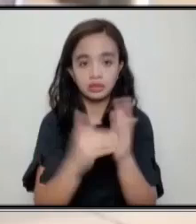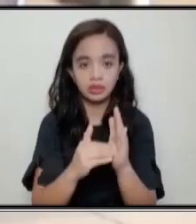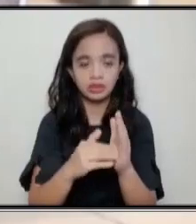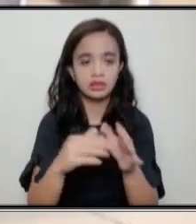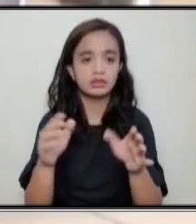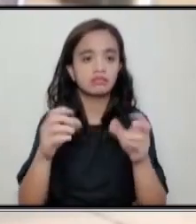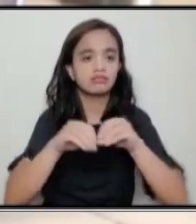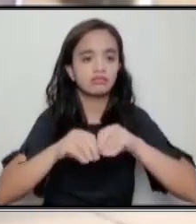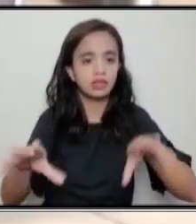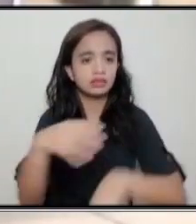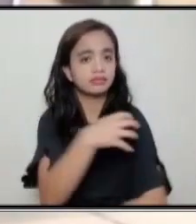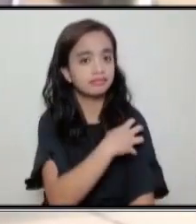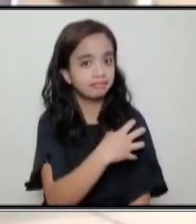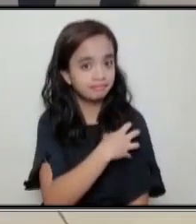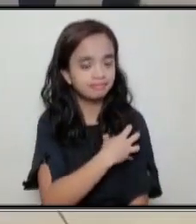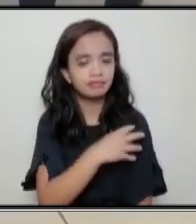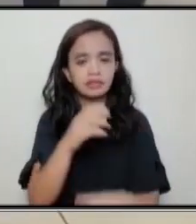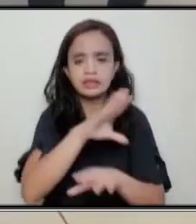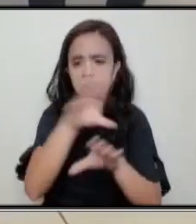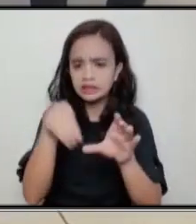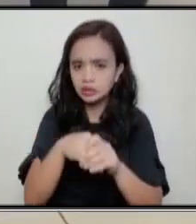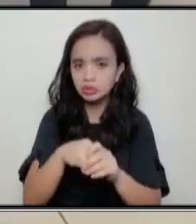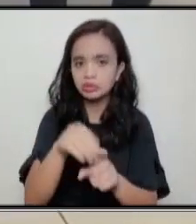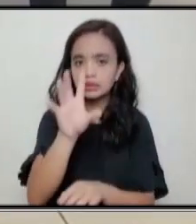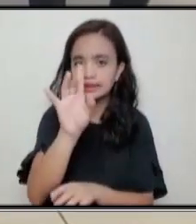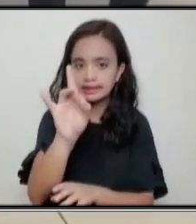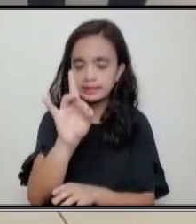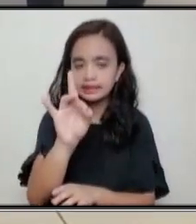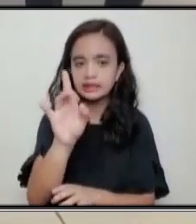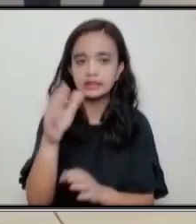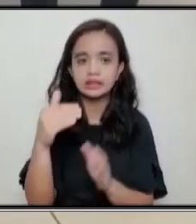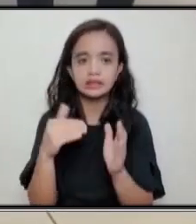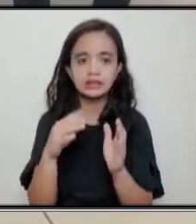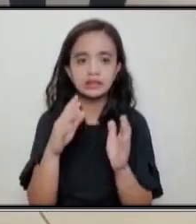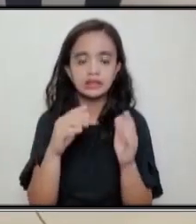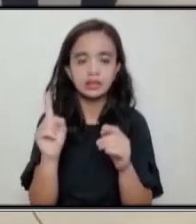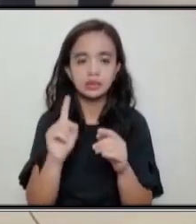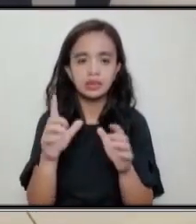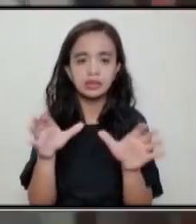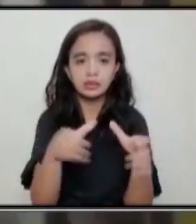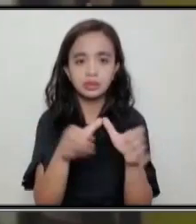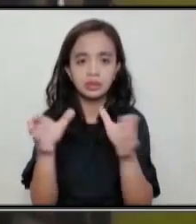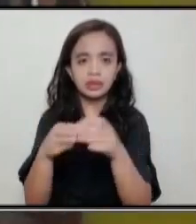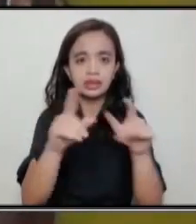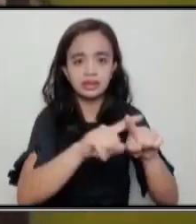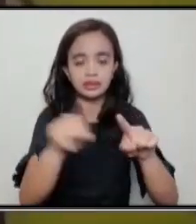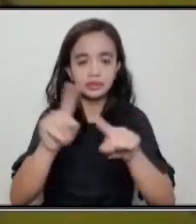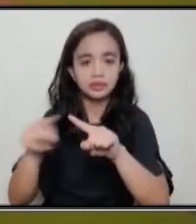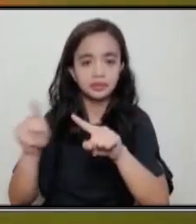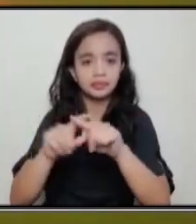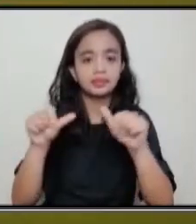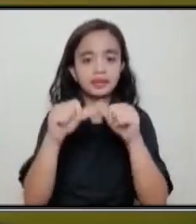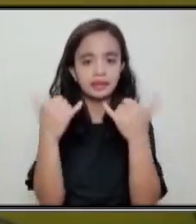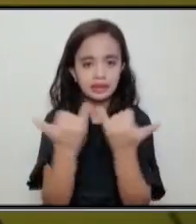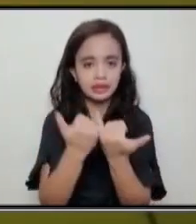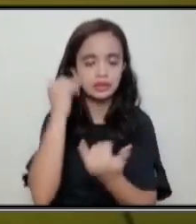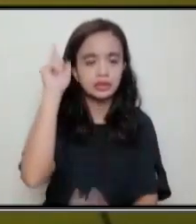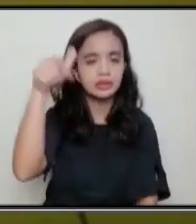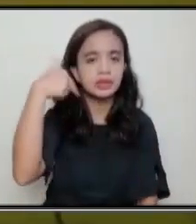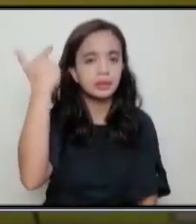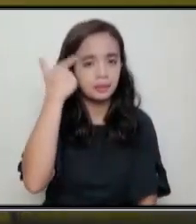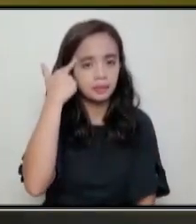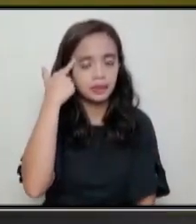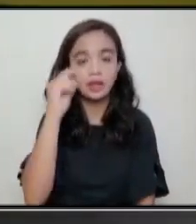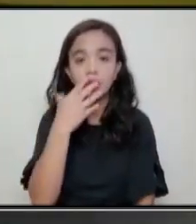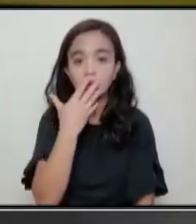bansa, kasama ng mahigit 80 force multipliers mula sa iba't ibang ahensya ng gobyerno. Kasama ni Acorda na nag-ikot